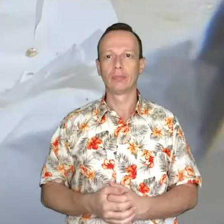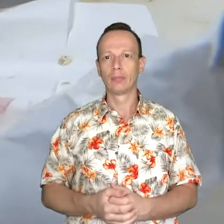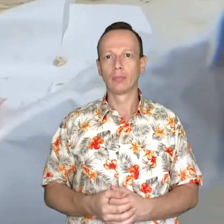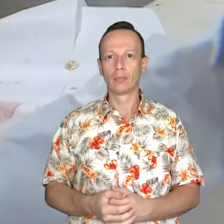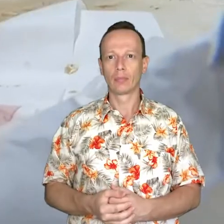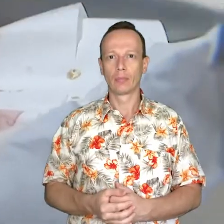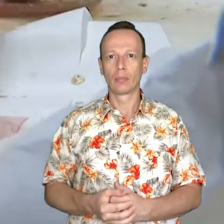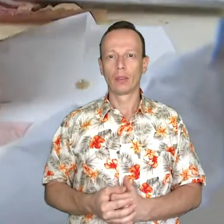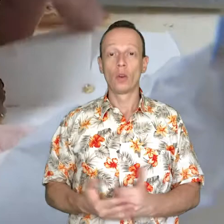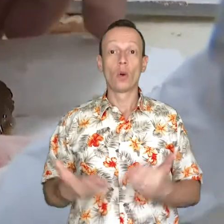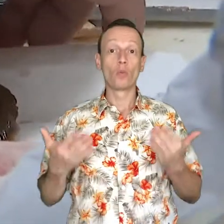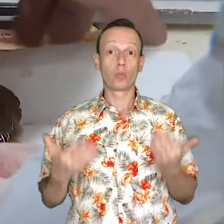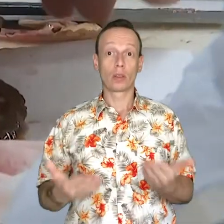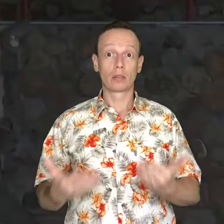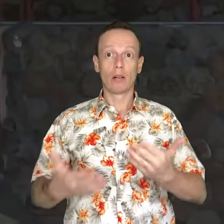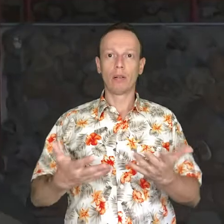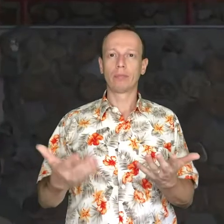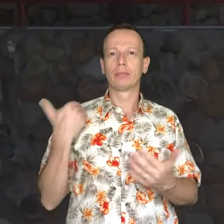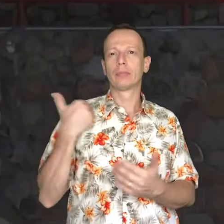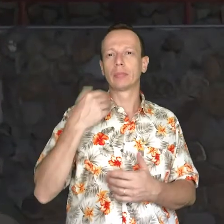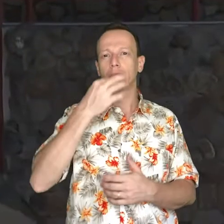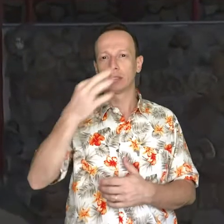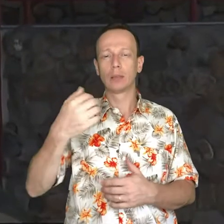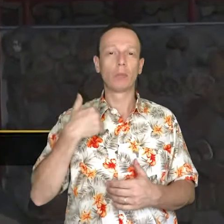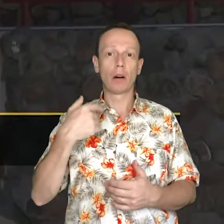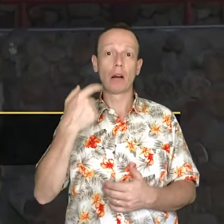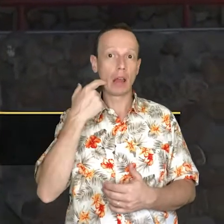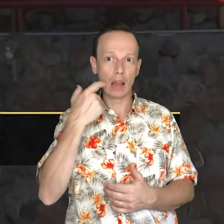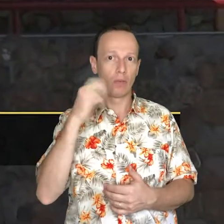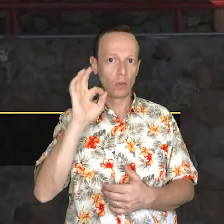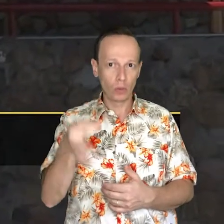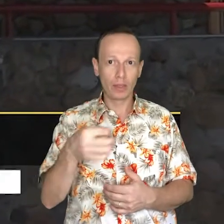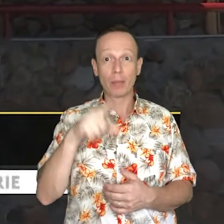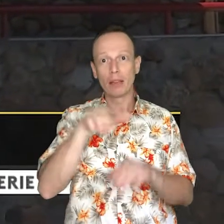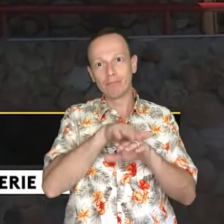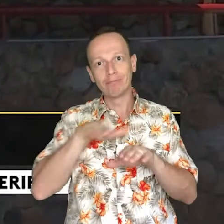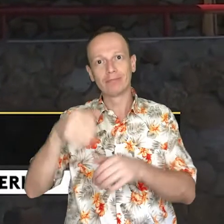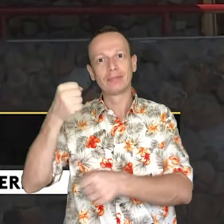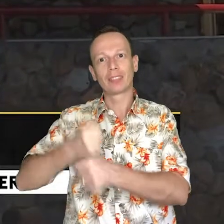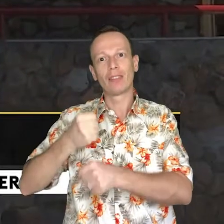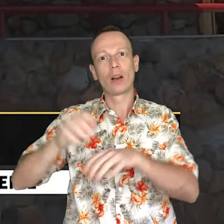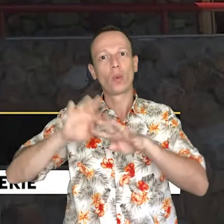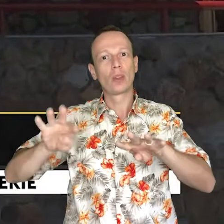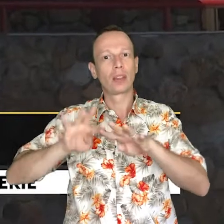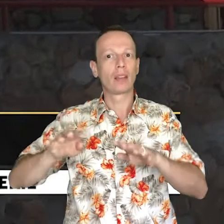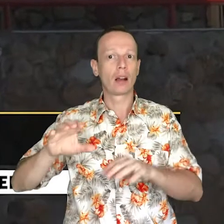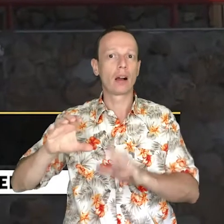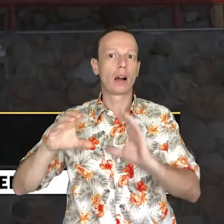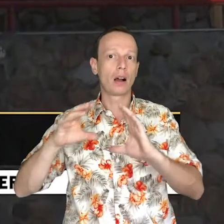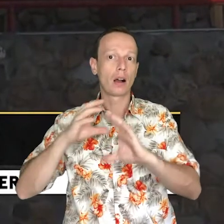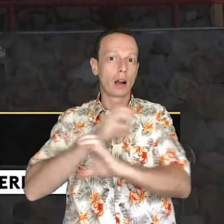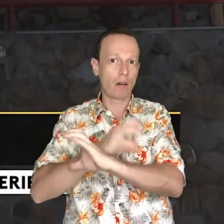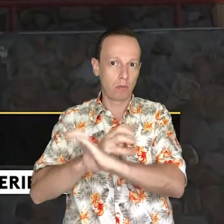Patita Savia. Pour l'instant, comme précédemment je l dit, je suis un élève ici, mais je travaille aussi le